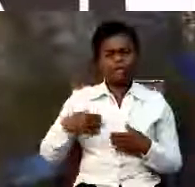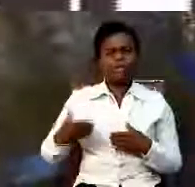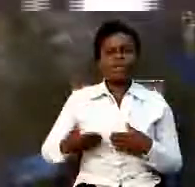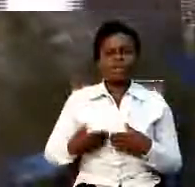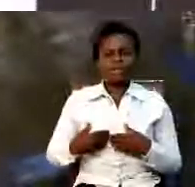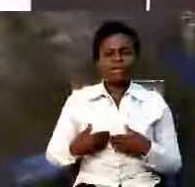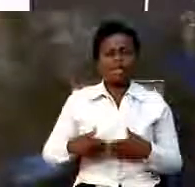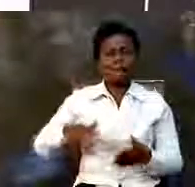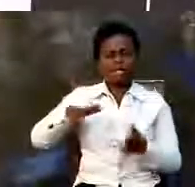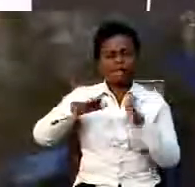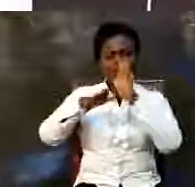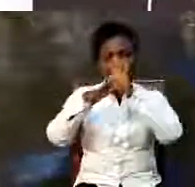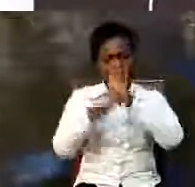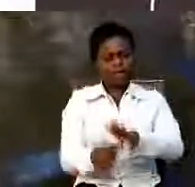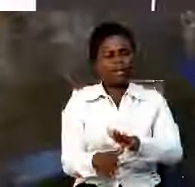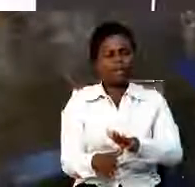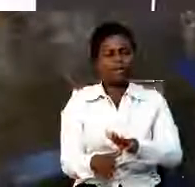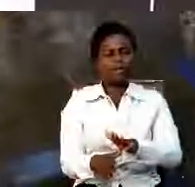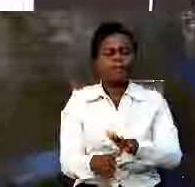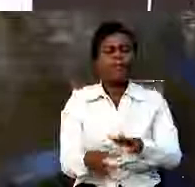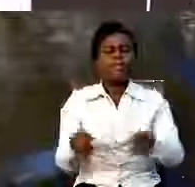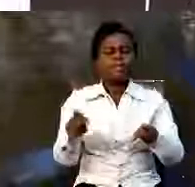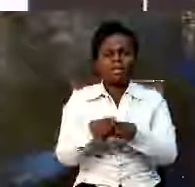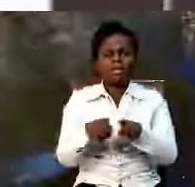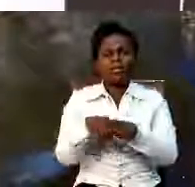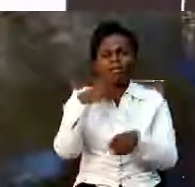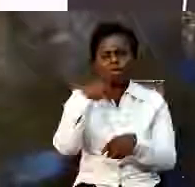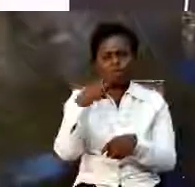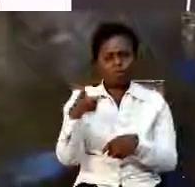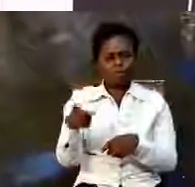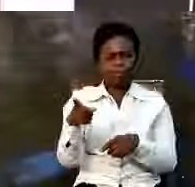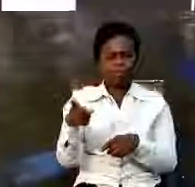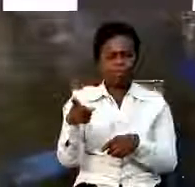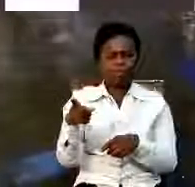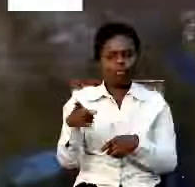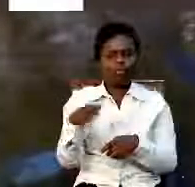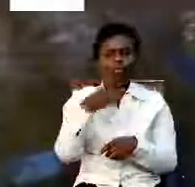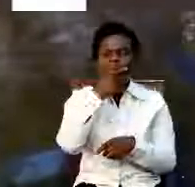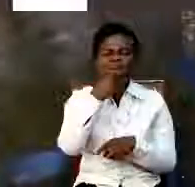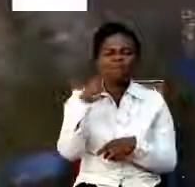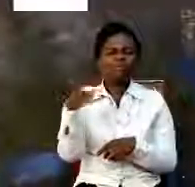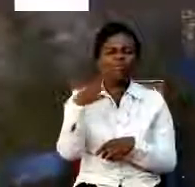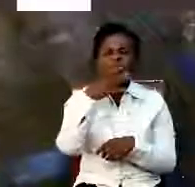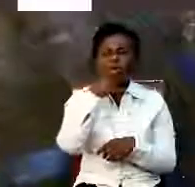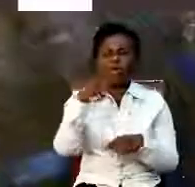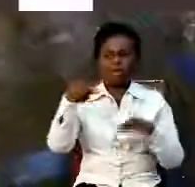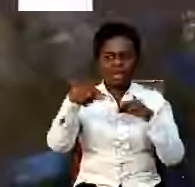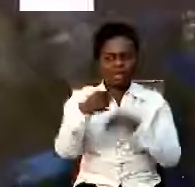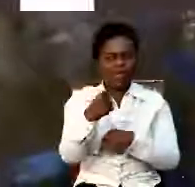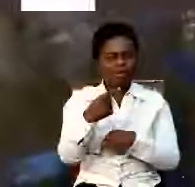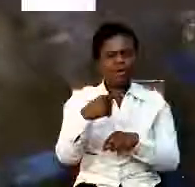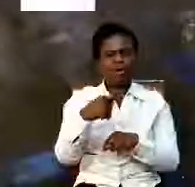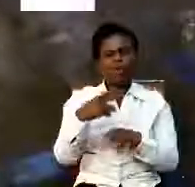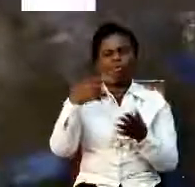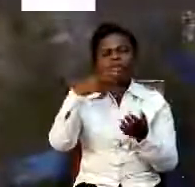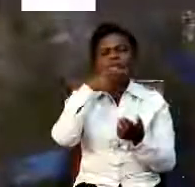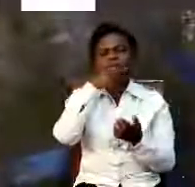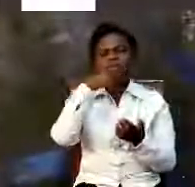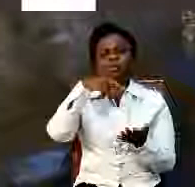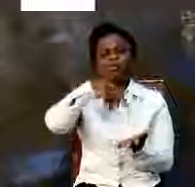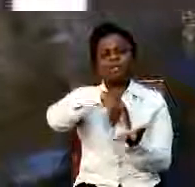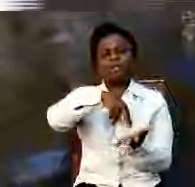hilo lugha hizo. Tena ndugu anasema, yani yule mwanamume mwanamke kikohoa tu mwanamume anasimama.